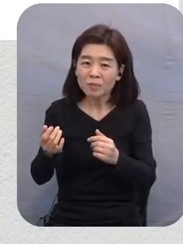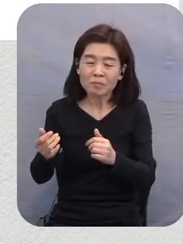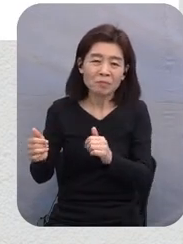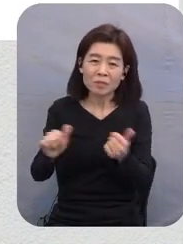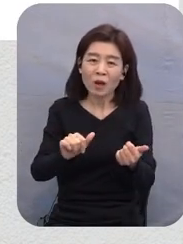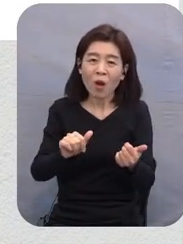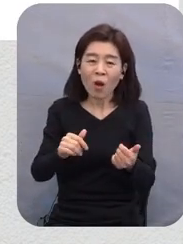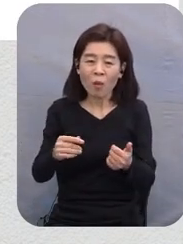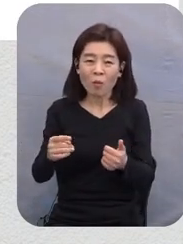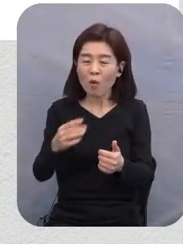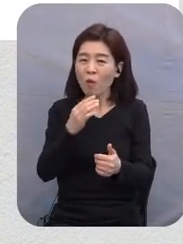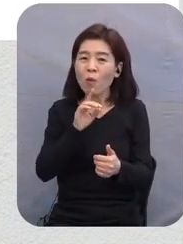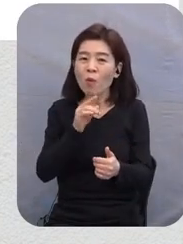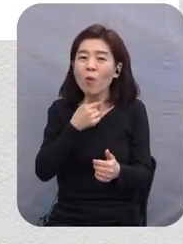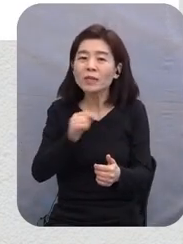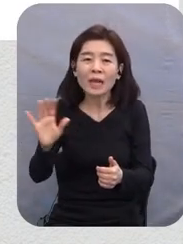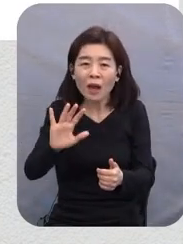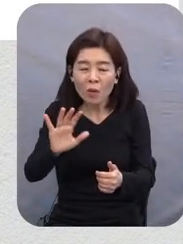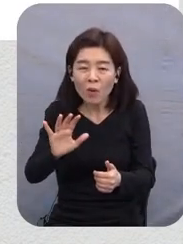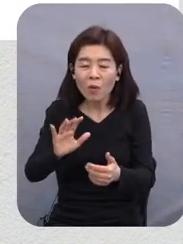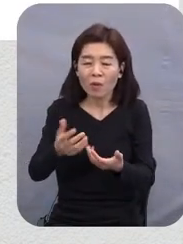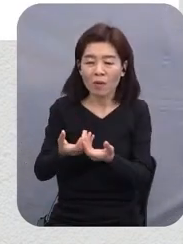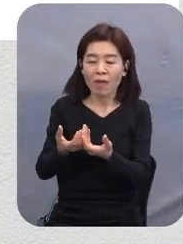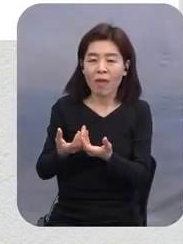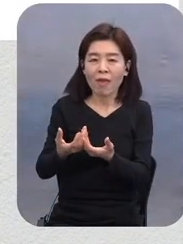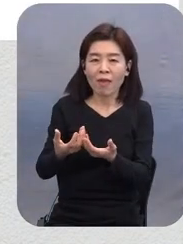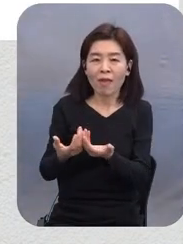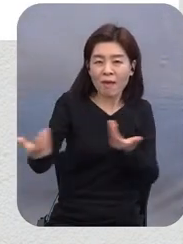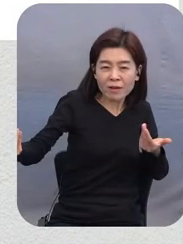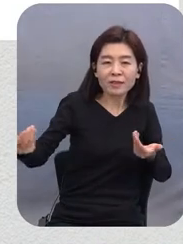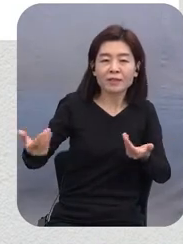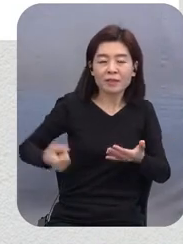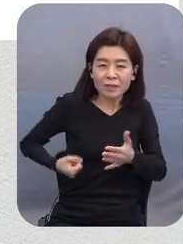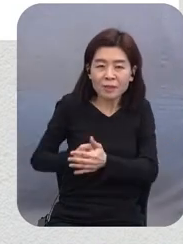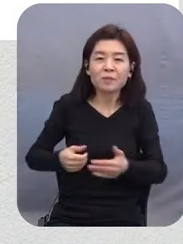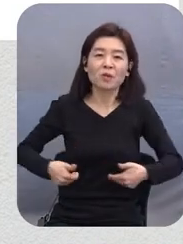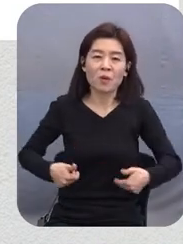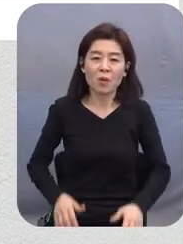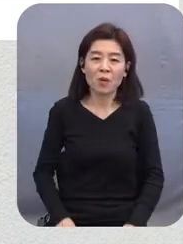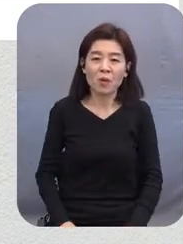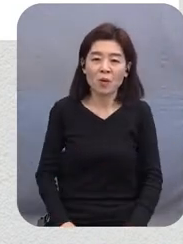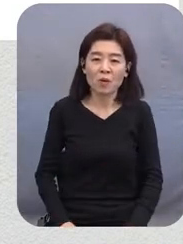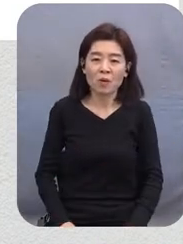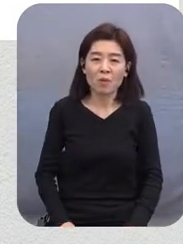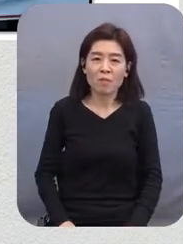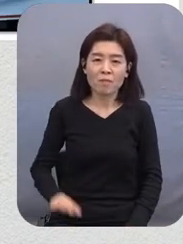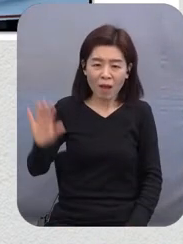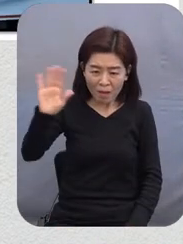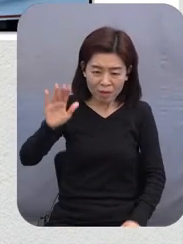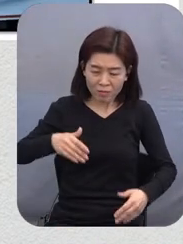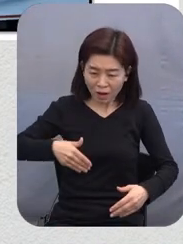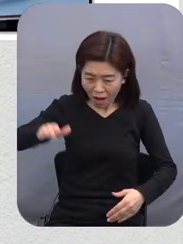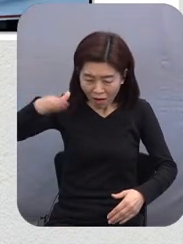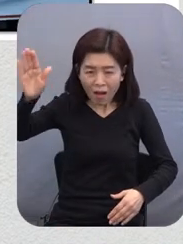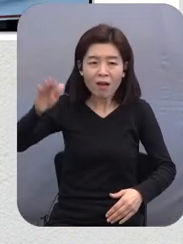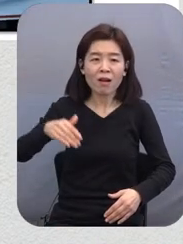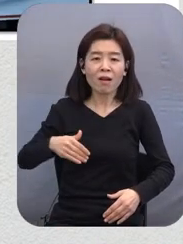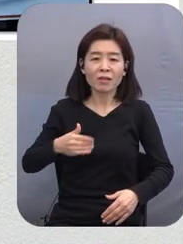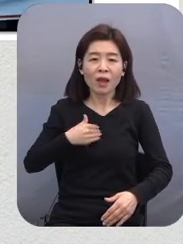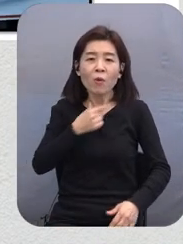헤어질 결심을 해야 합니다. 이런 아메리칸 파이 바이바이. 우리가 원하는 것은